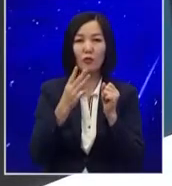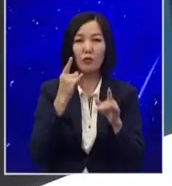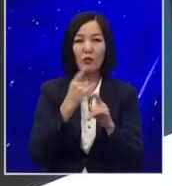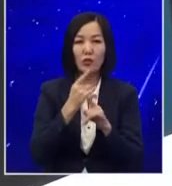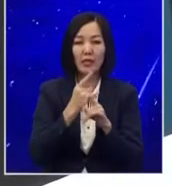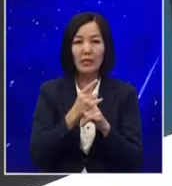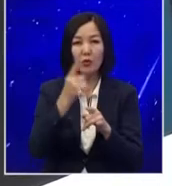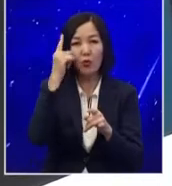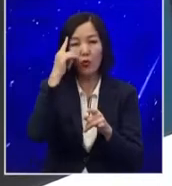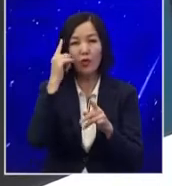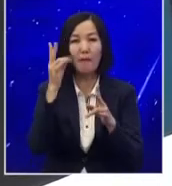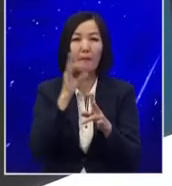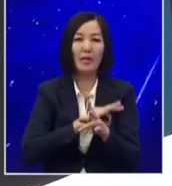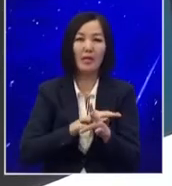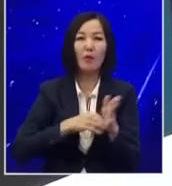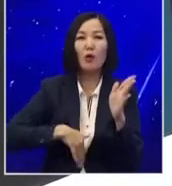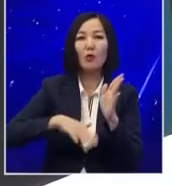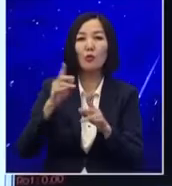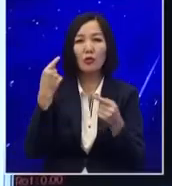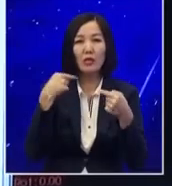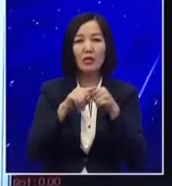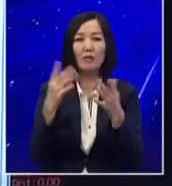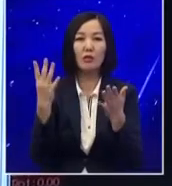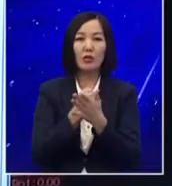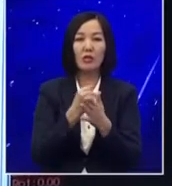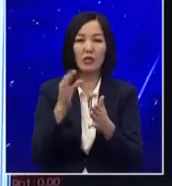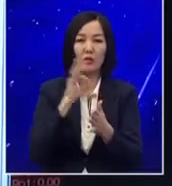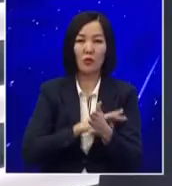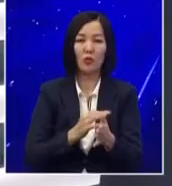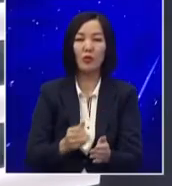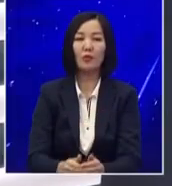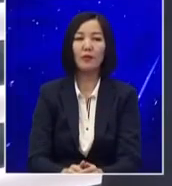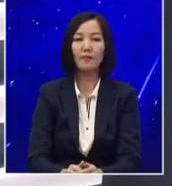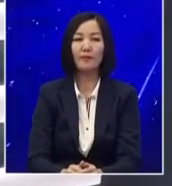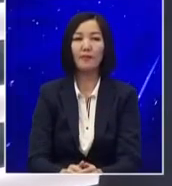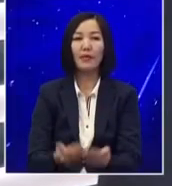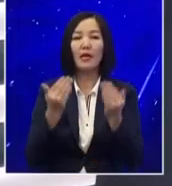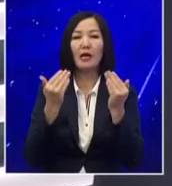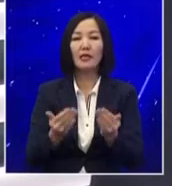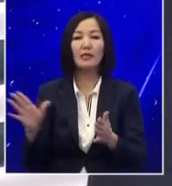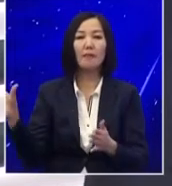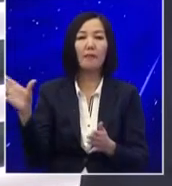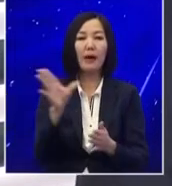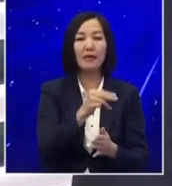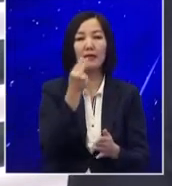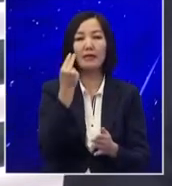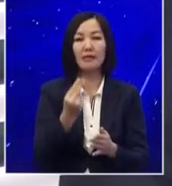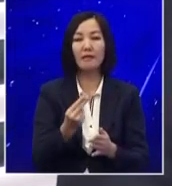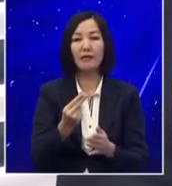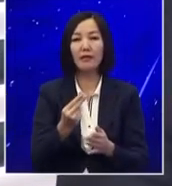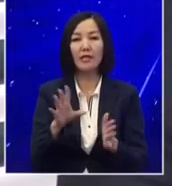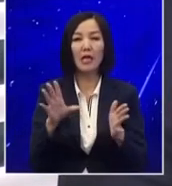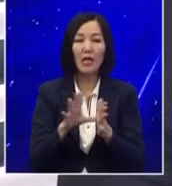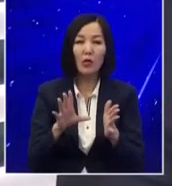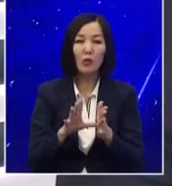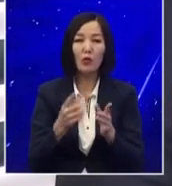зердені пайдалана отырып, озық ғылыми жетістіктерді қолдану. Қазір бәрі цифрлық форматта